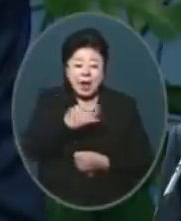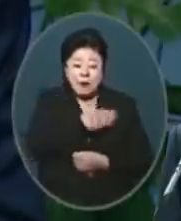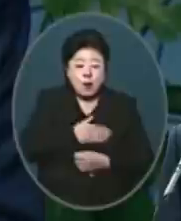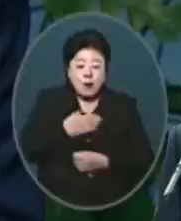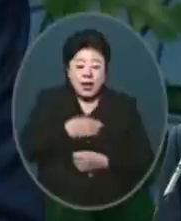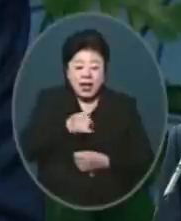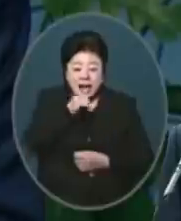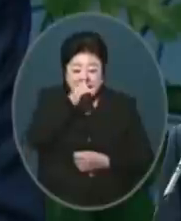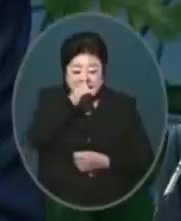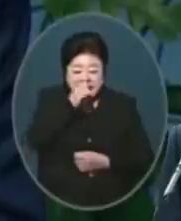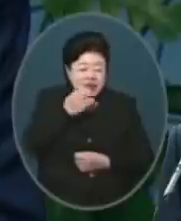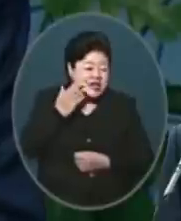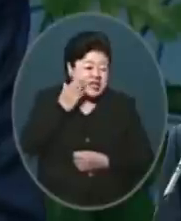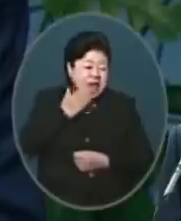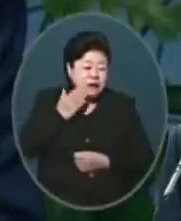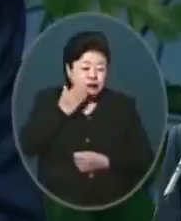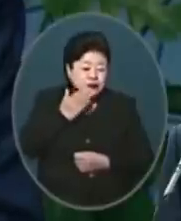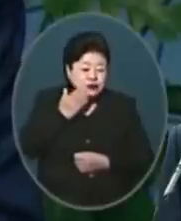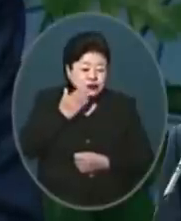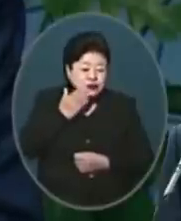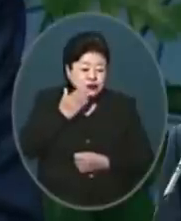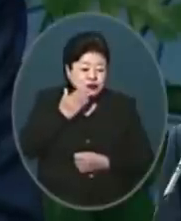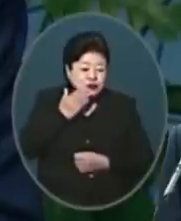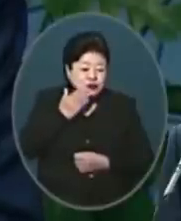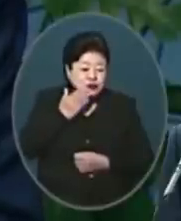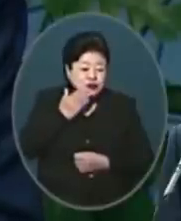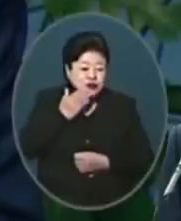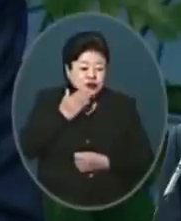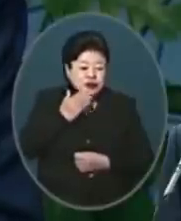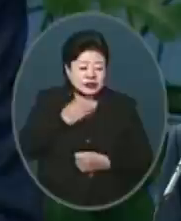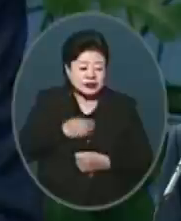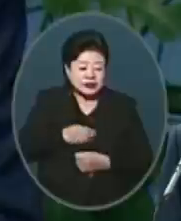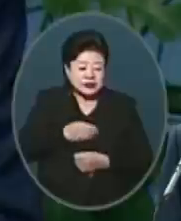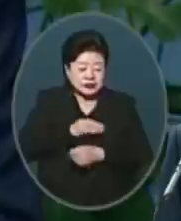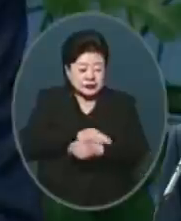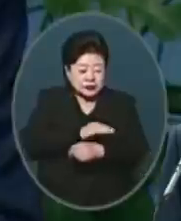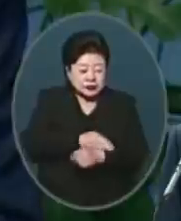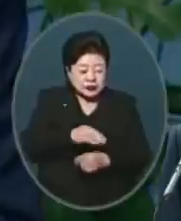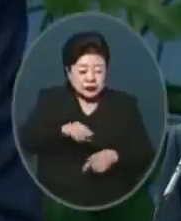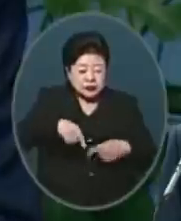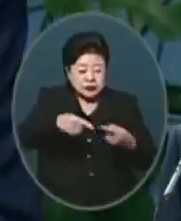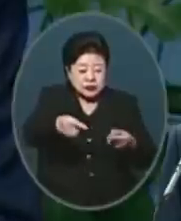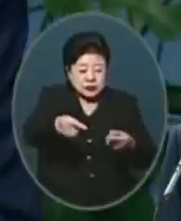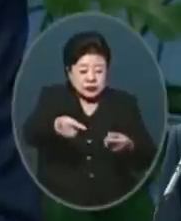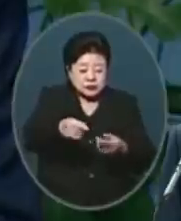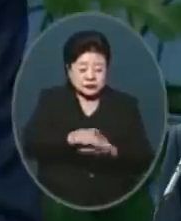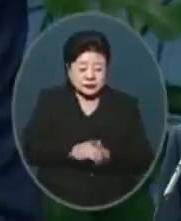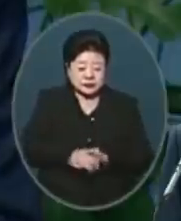몸에 양분이 삼투에 들어오죠. 심투에 들어오지